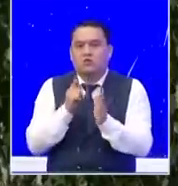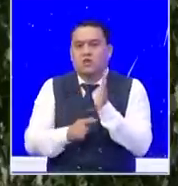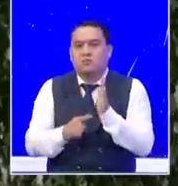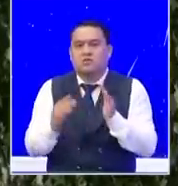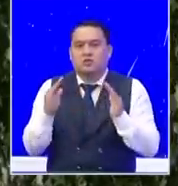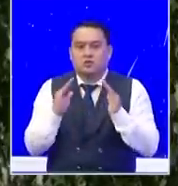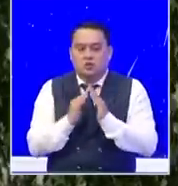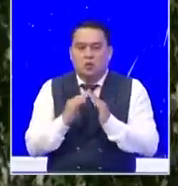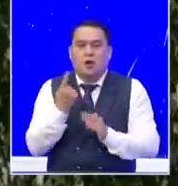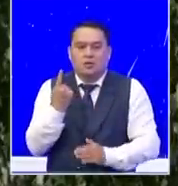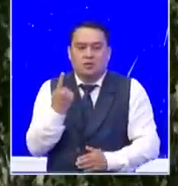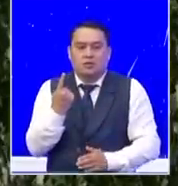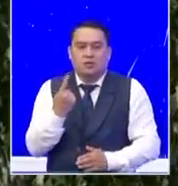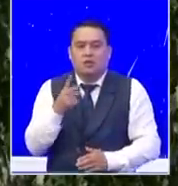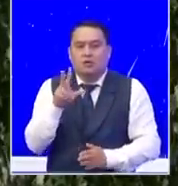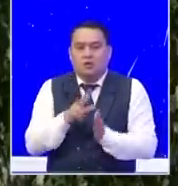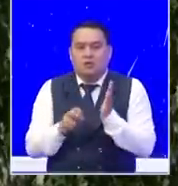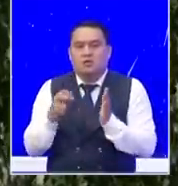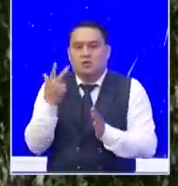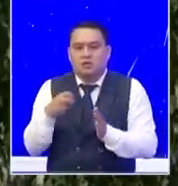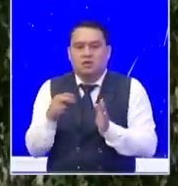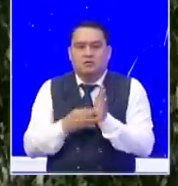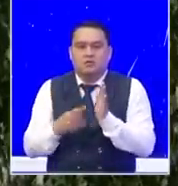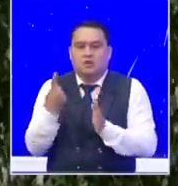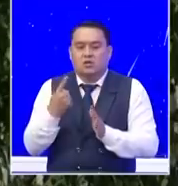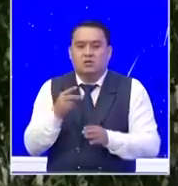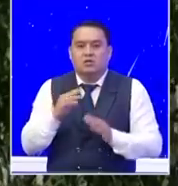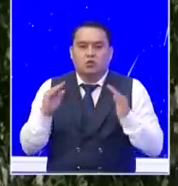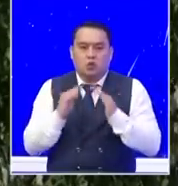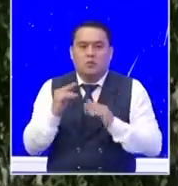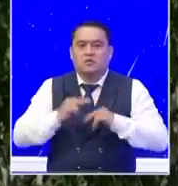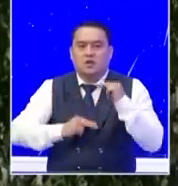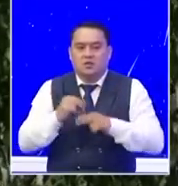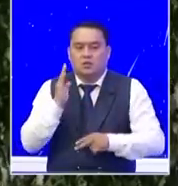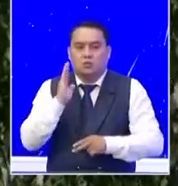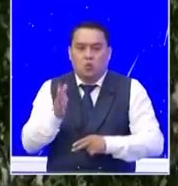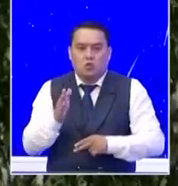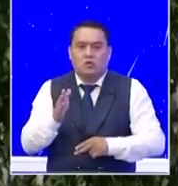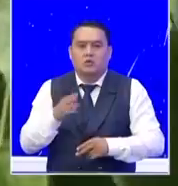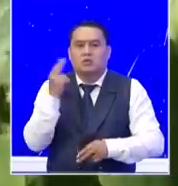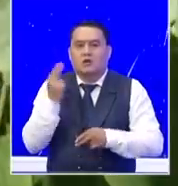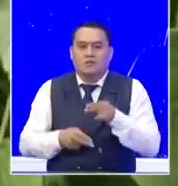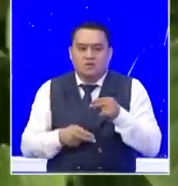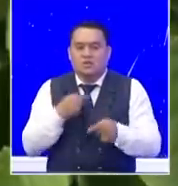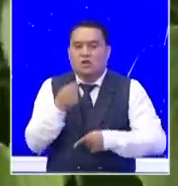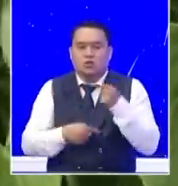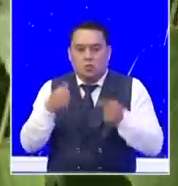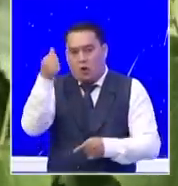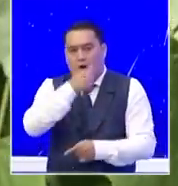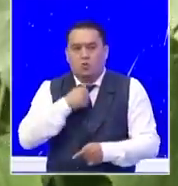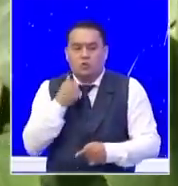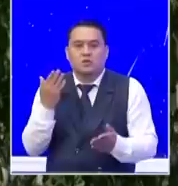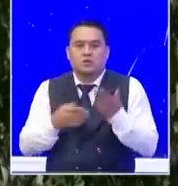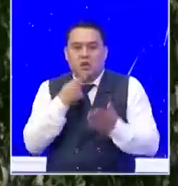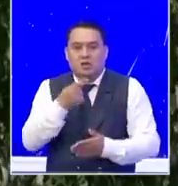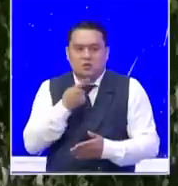дом. Кроме этого, 392 коттеджа в стадии строительства, которые будут завершены в текущем году. Если сказать в